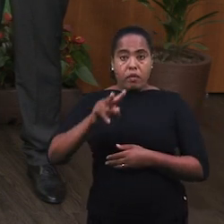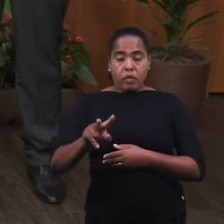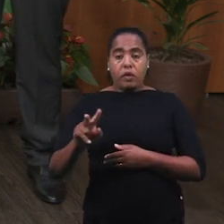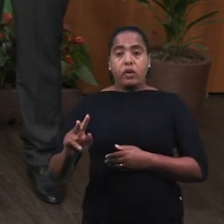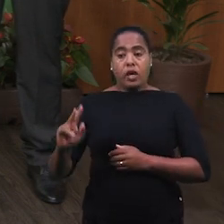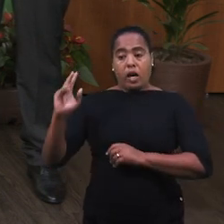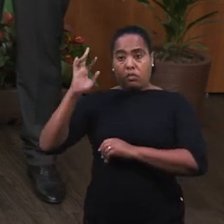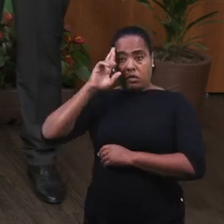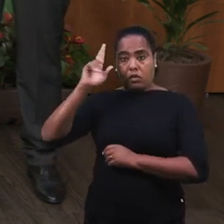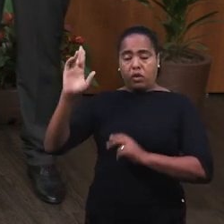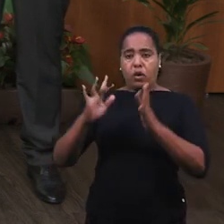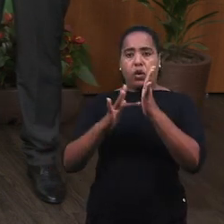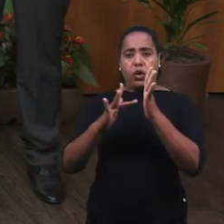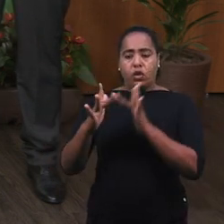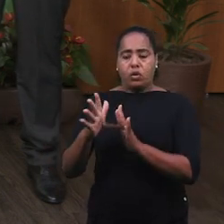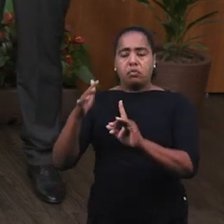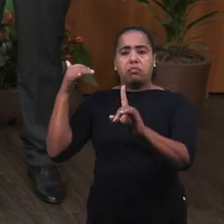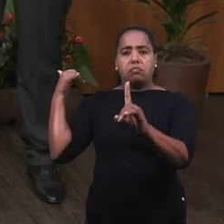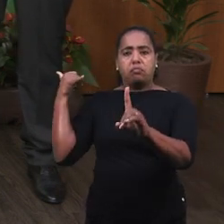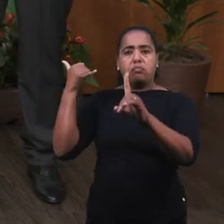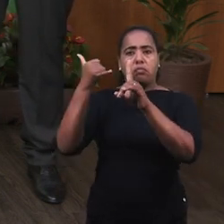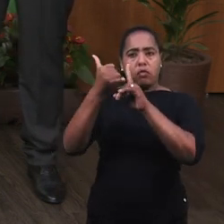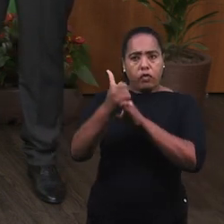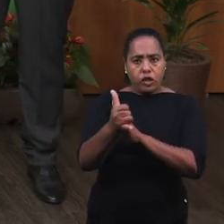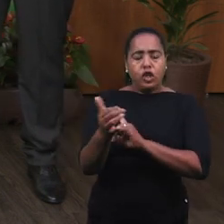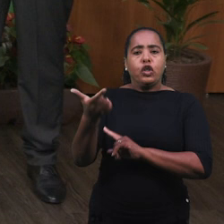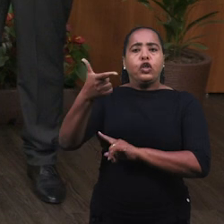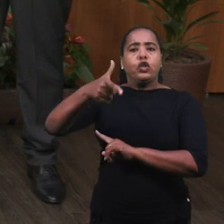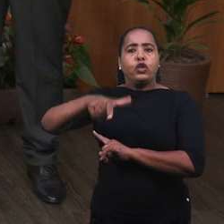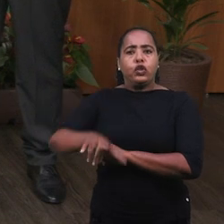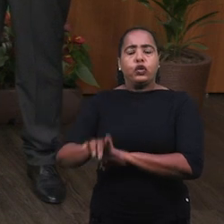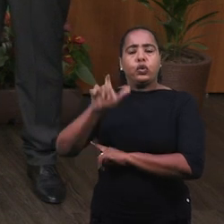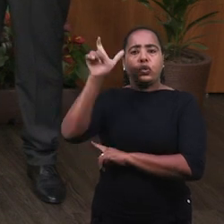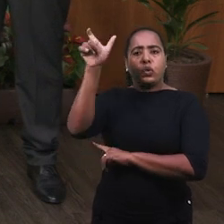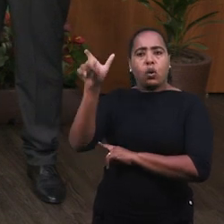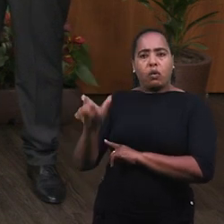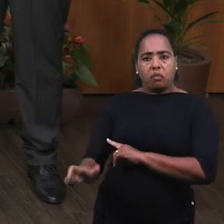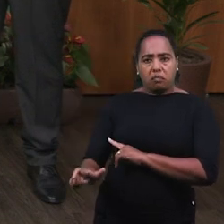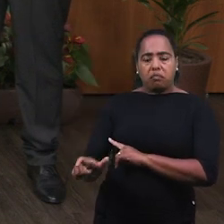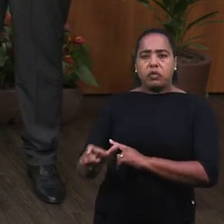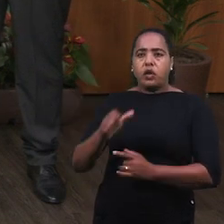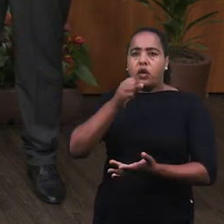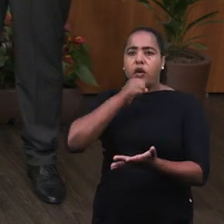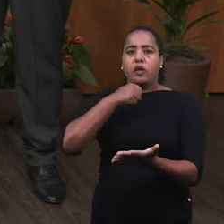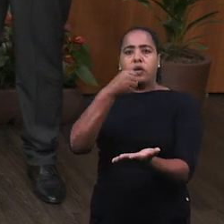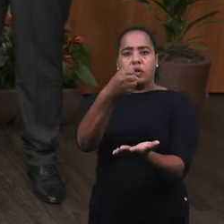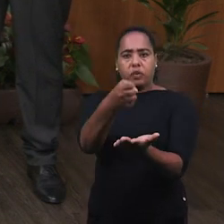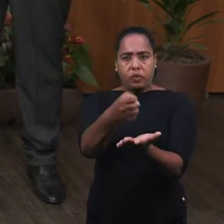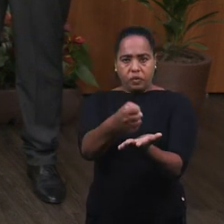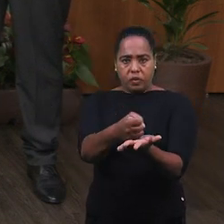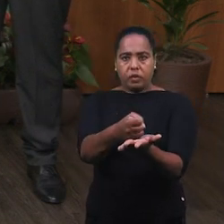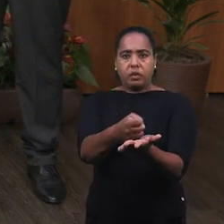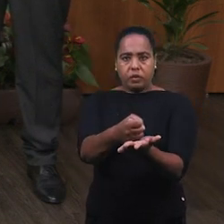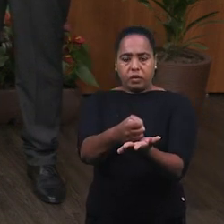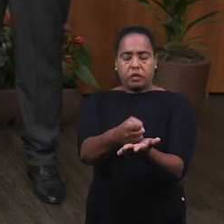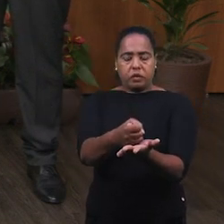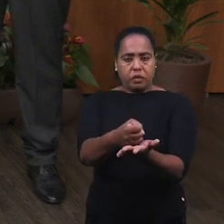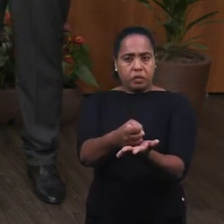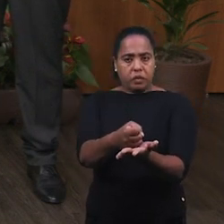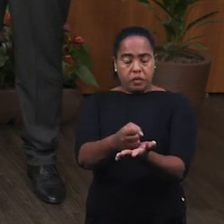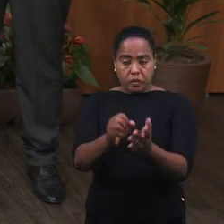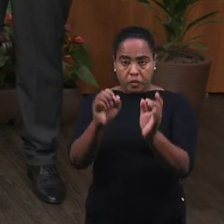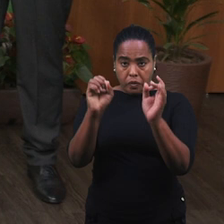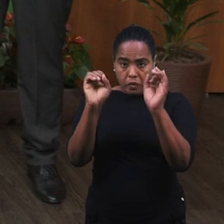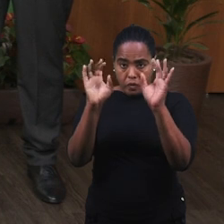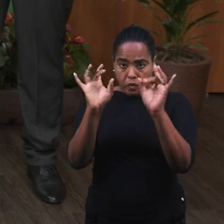Jésus prophétiser encore une fois dans des figures à l'Ancien Testament,